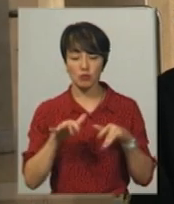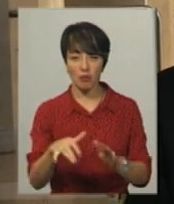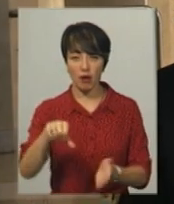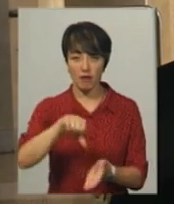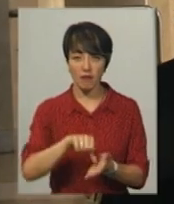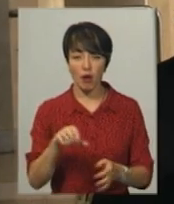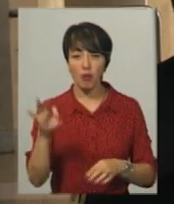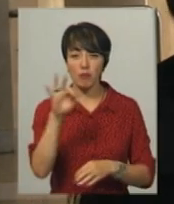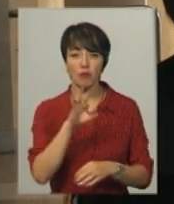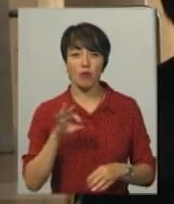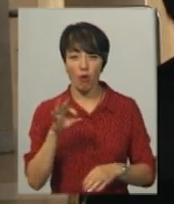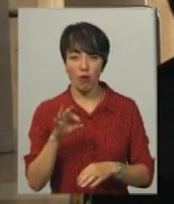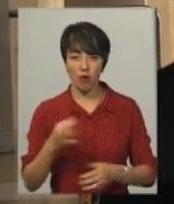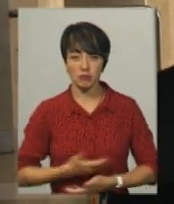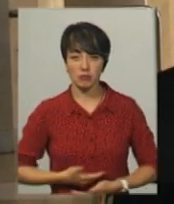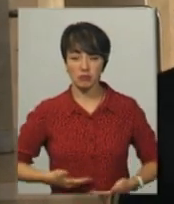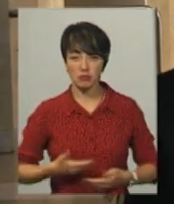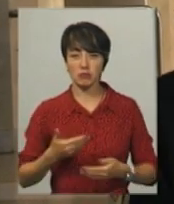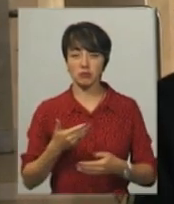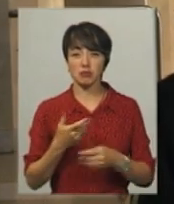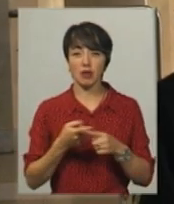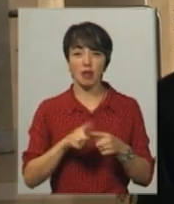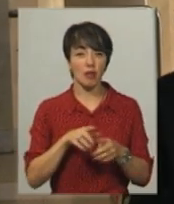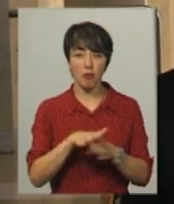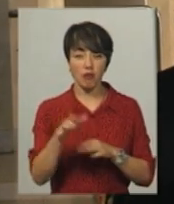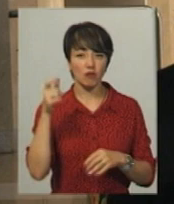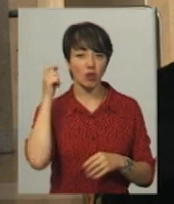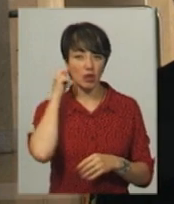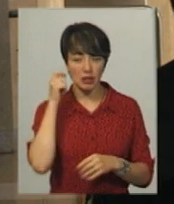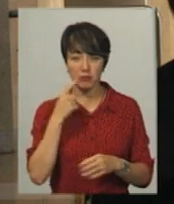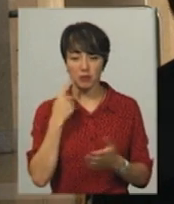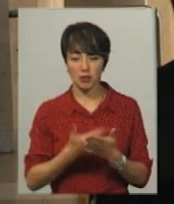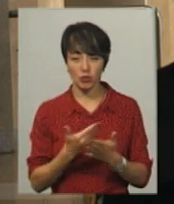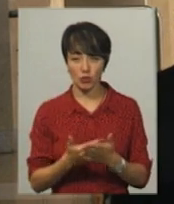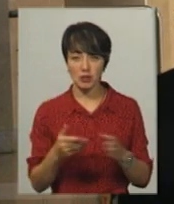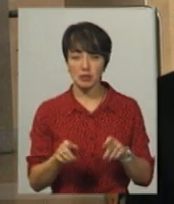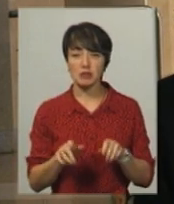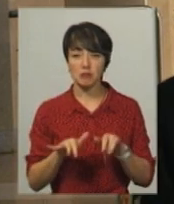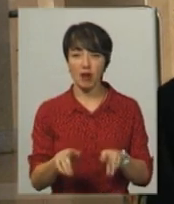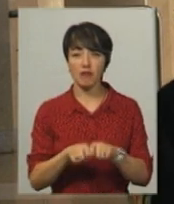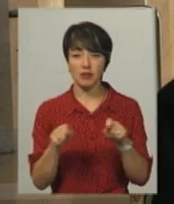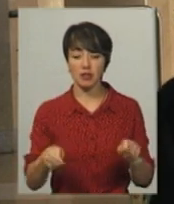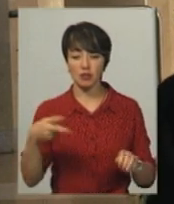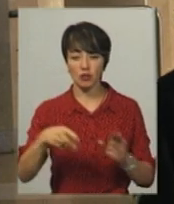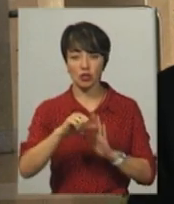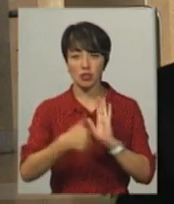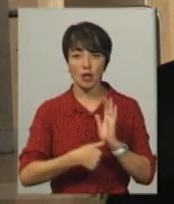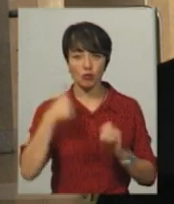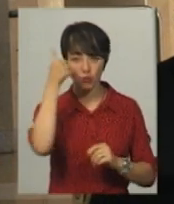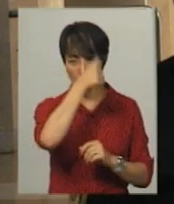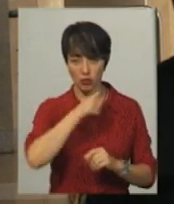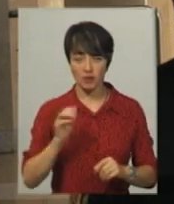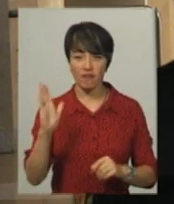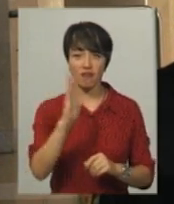про розбещення неповнолітньої як підозрюваний. Ця справа була відкрита ще у 2016 році